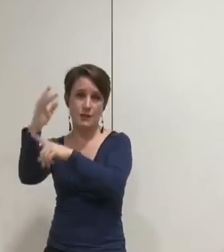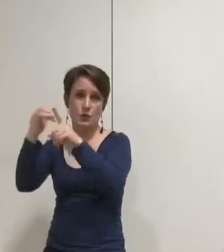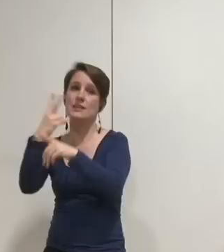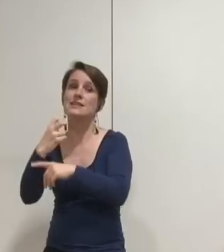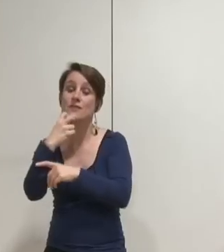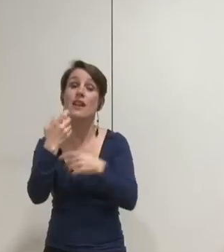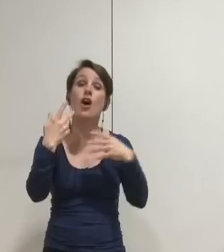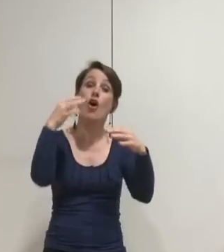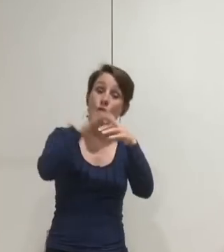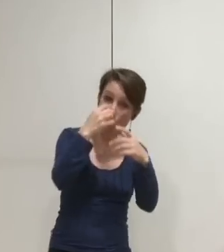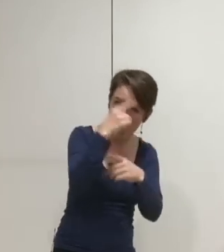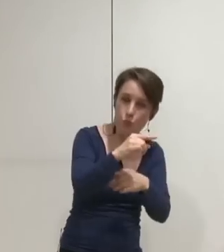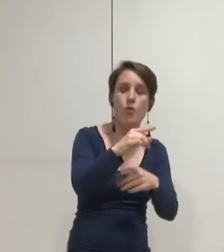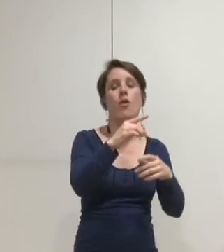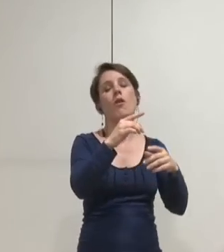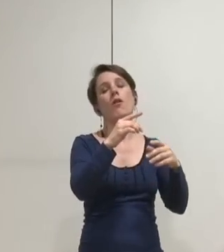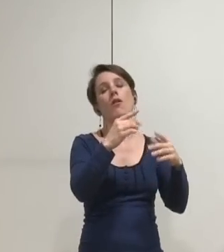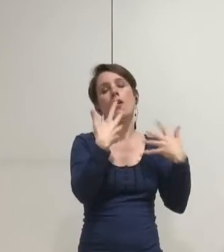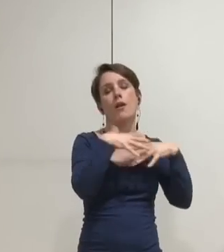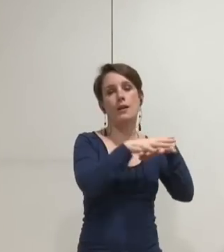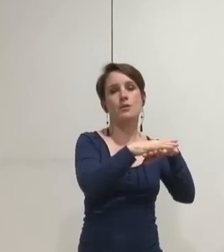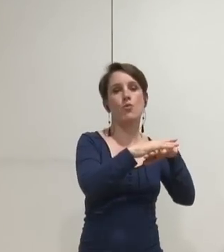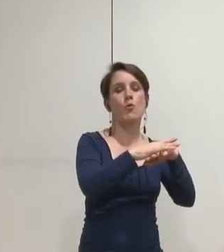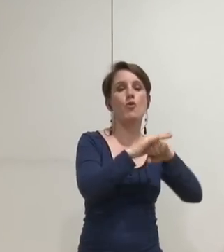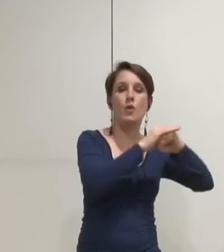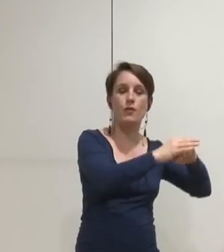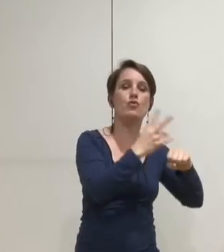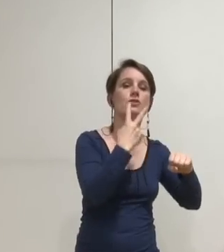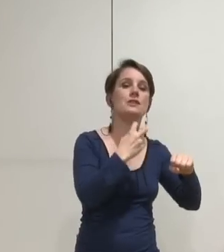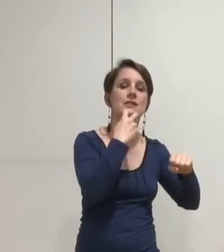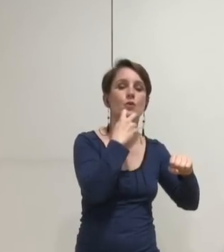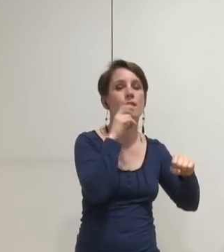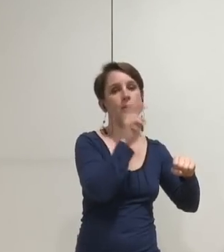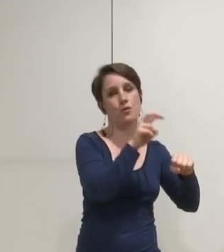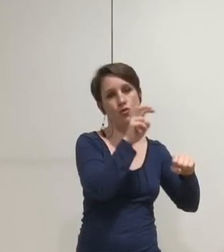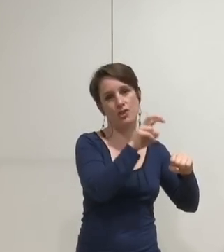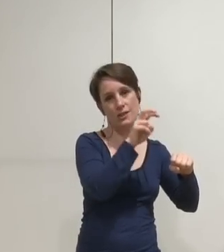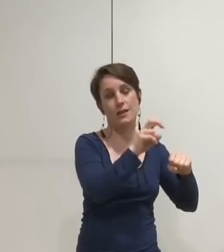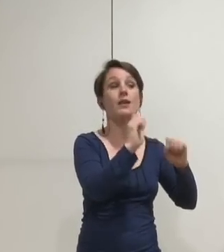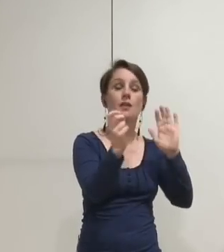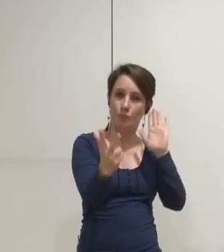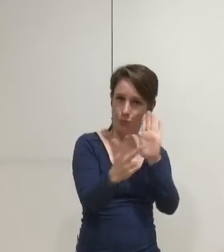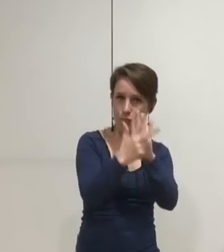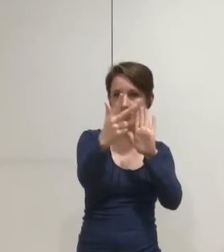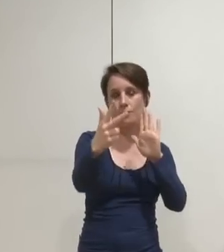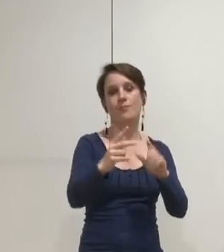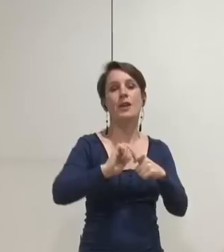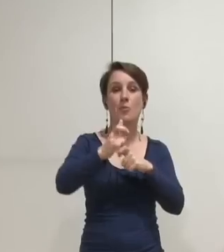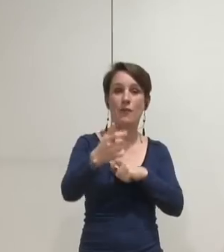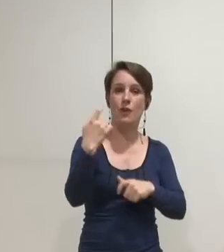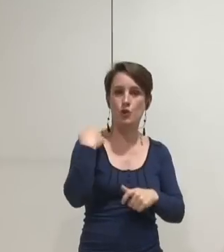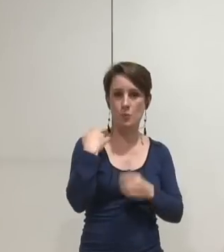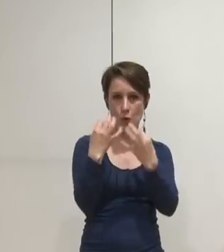cette délibération est donc adoptée je vous remercie nous passons à la délibération numéro 10 elle porte sur le plan de